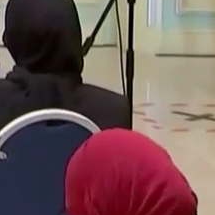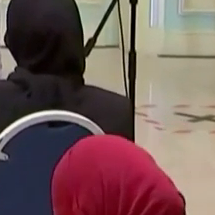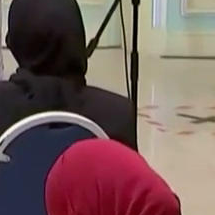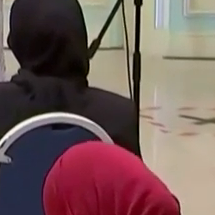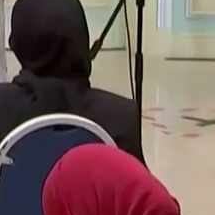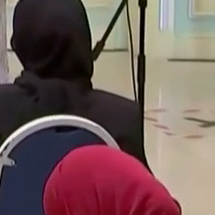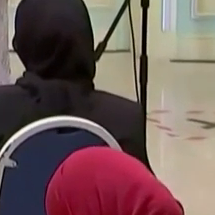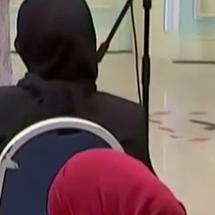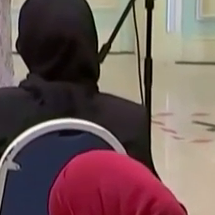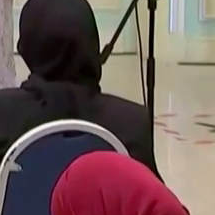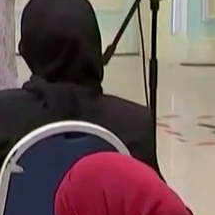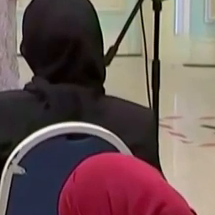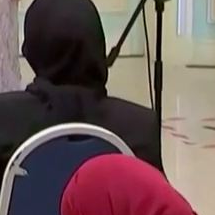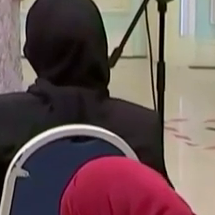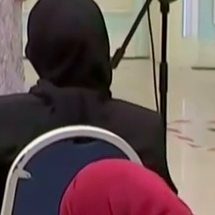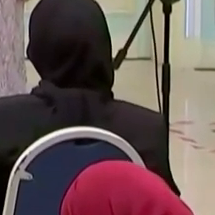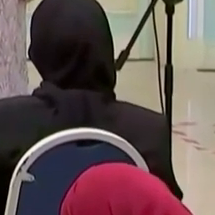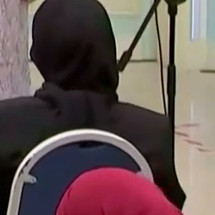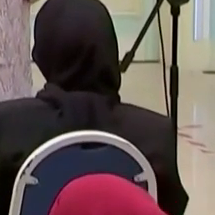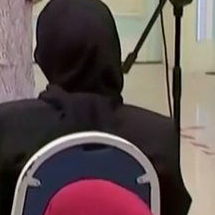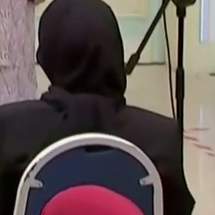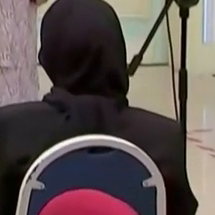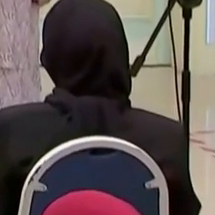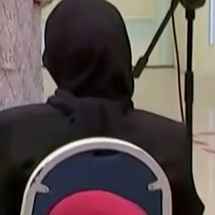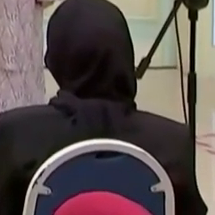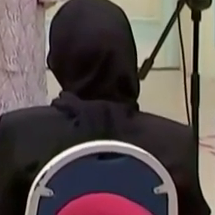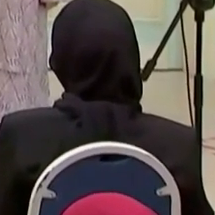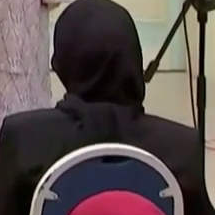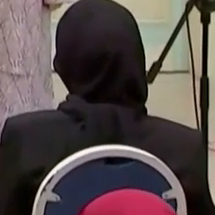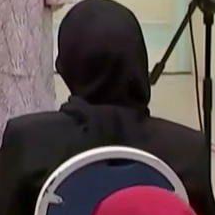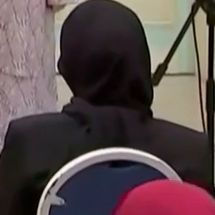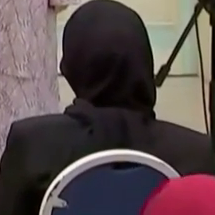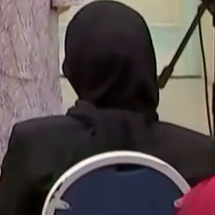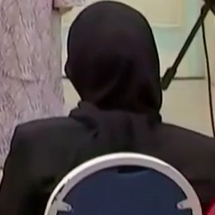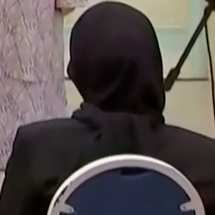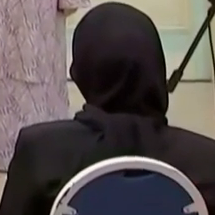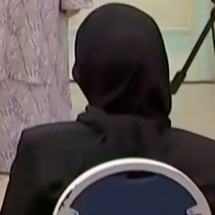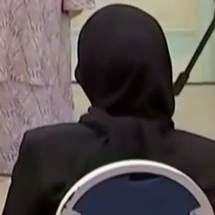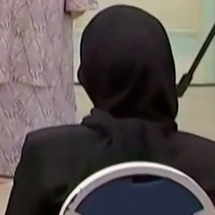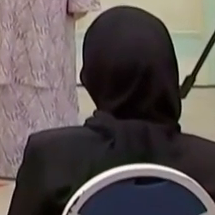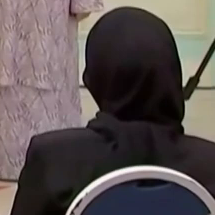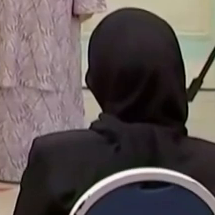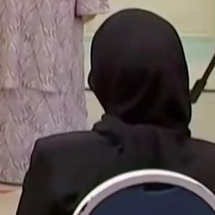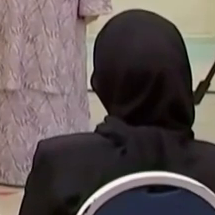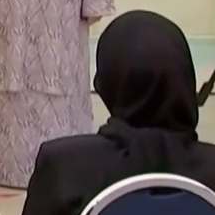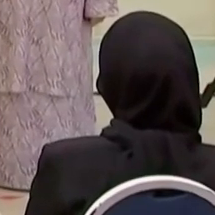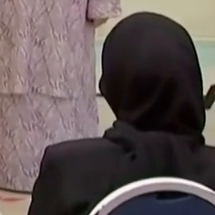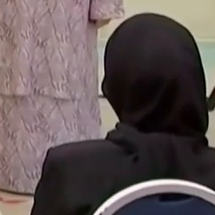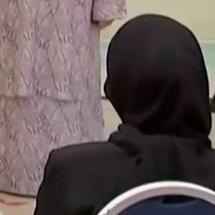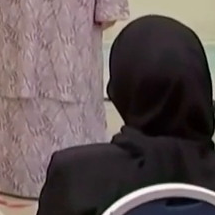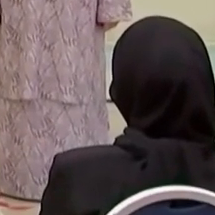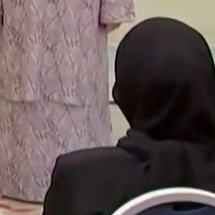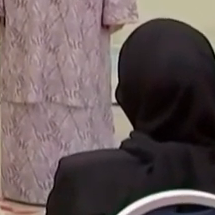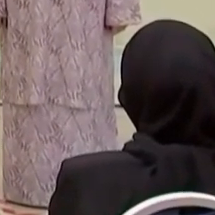inisiatif dalam memastikan penyampaian pengajaran dan pembelajaran PDP kepada anak-anak didik